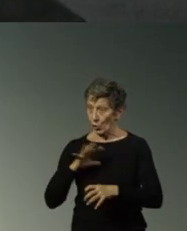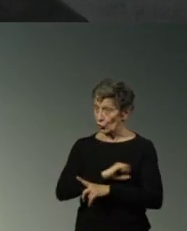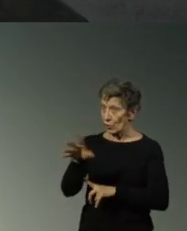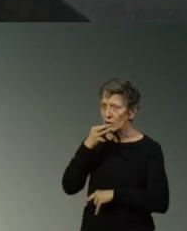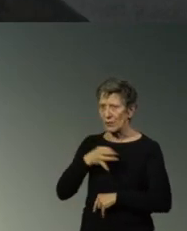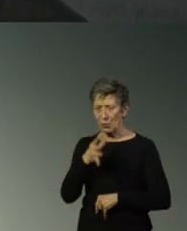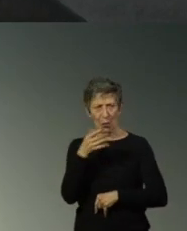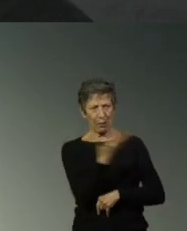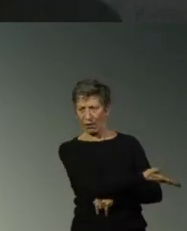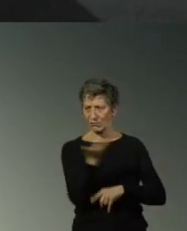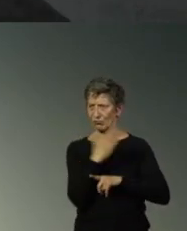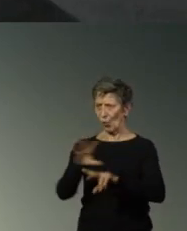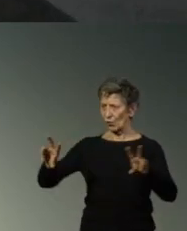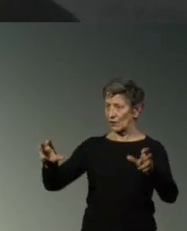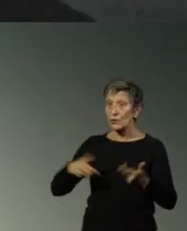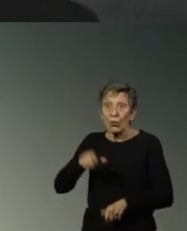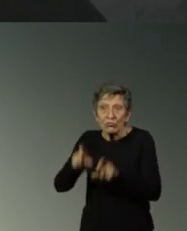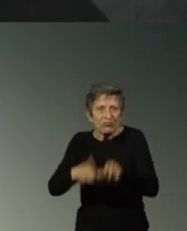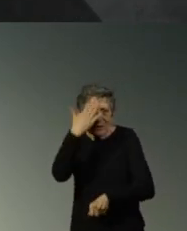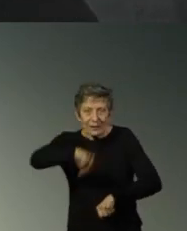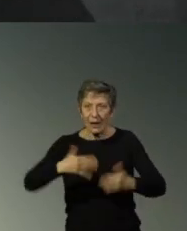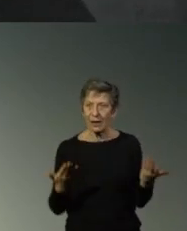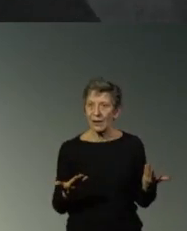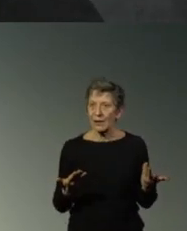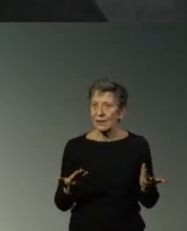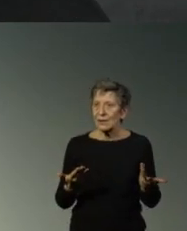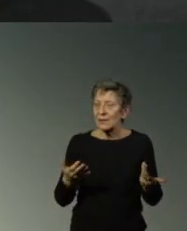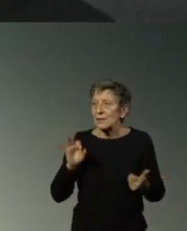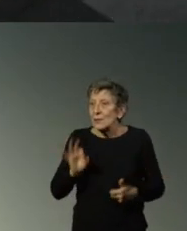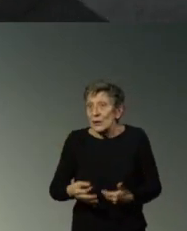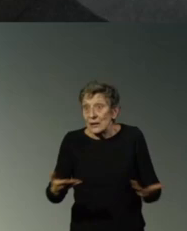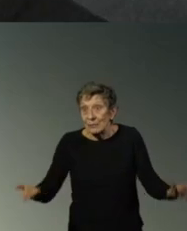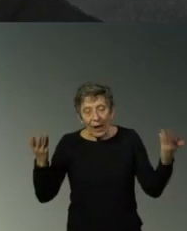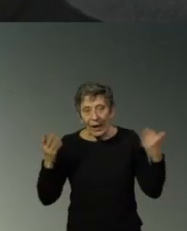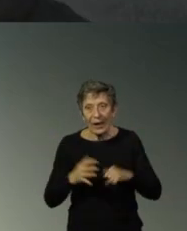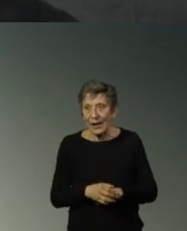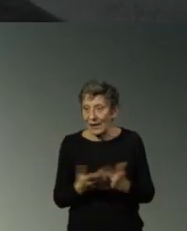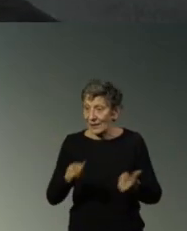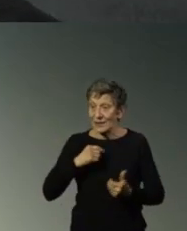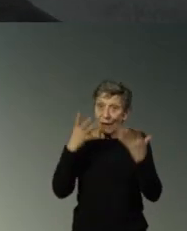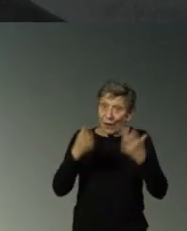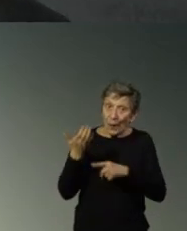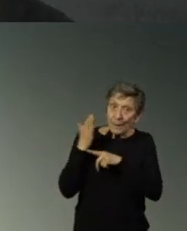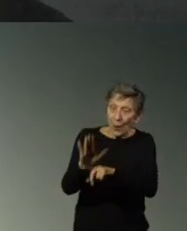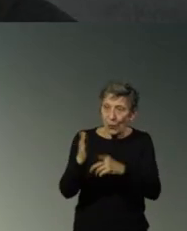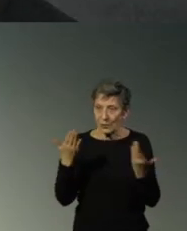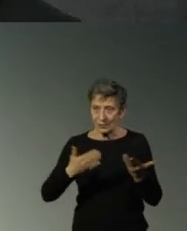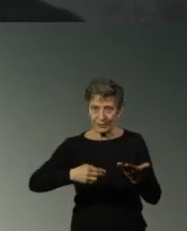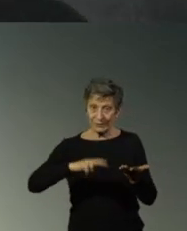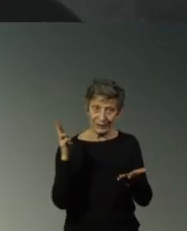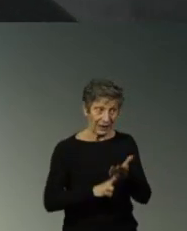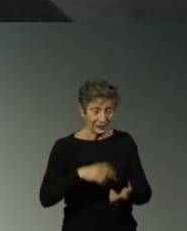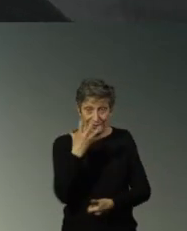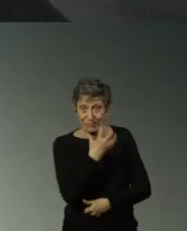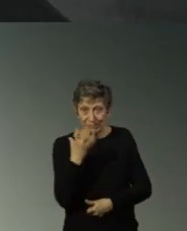peut pas montrer ça à la télé. En fait, les gens zappent. Mais nous aussi, sans doute, on zapperait si on voyait ça. Donc, c'est très compliqué parce qu'on veut montrer une réalité sordide